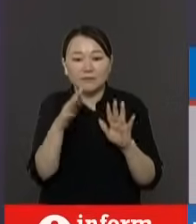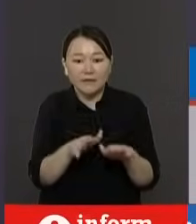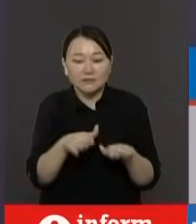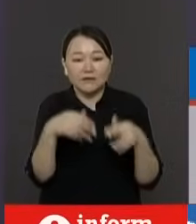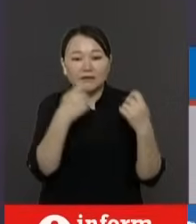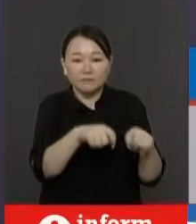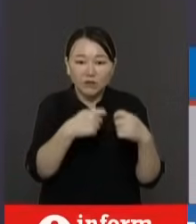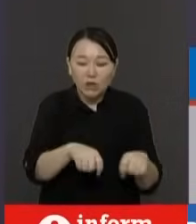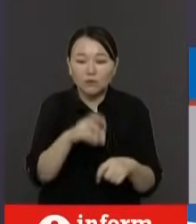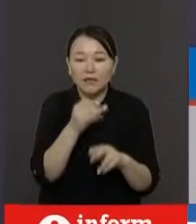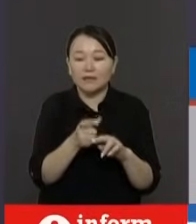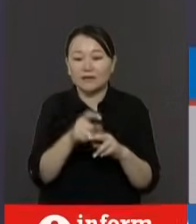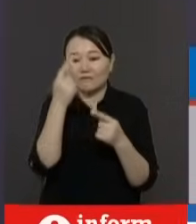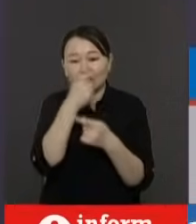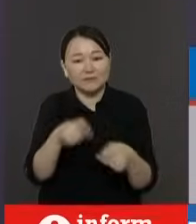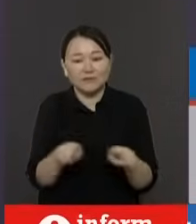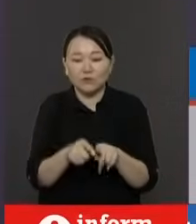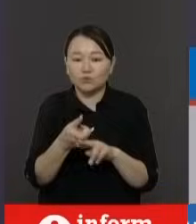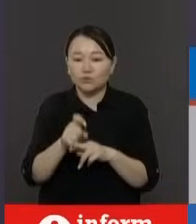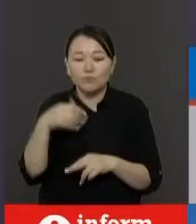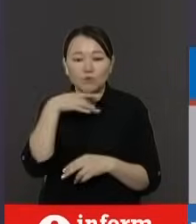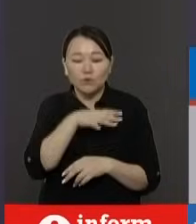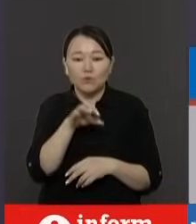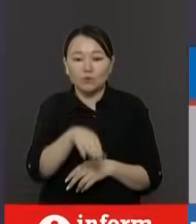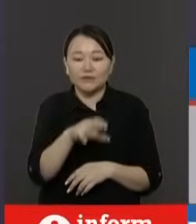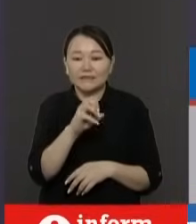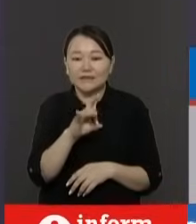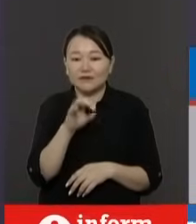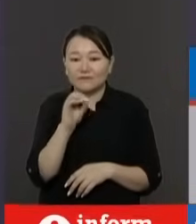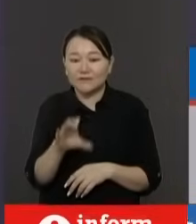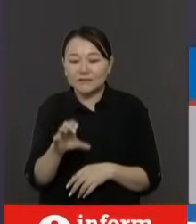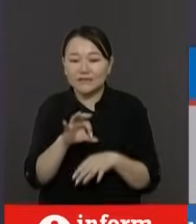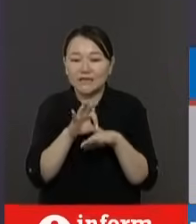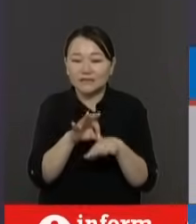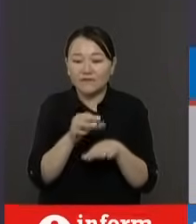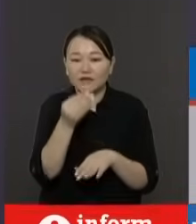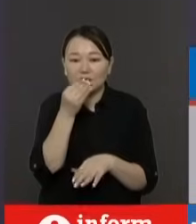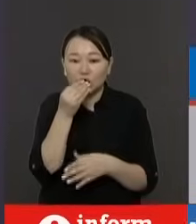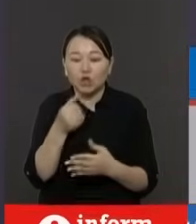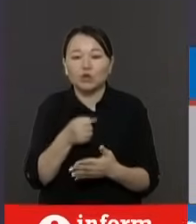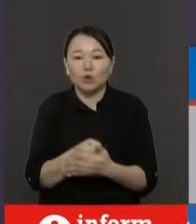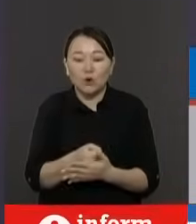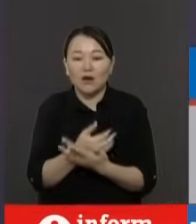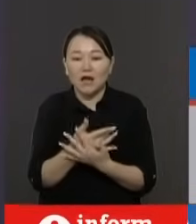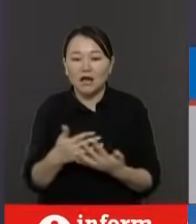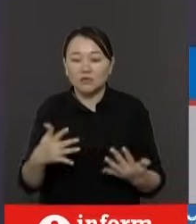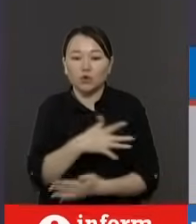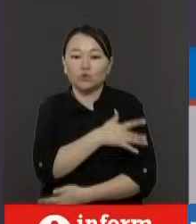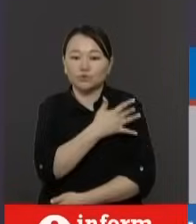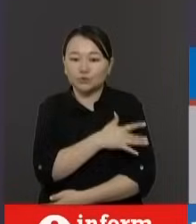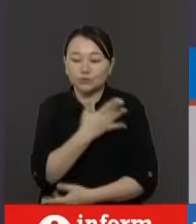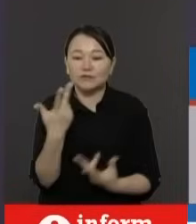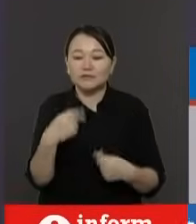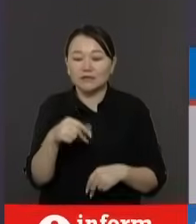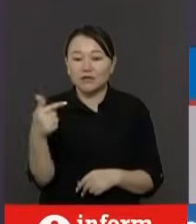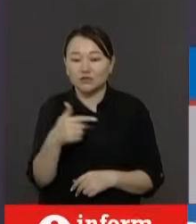таких информаций очень много, в том числе от сервисов по доставке еды до разных услуг, где